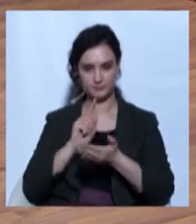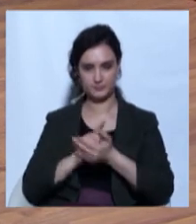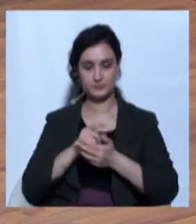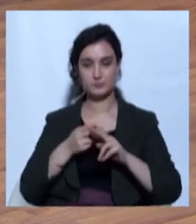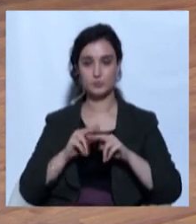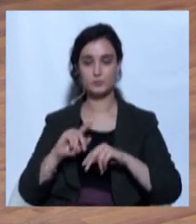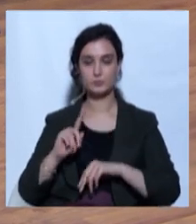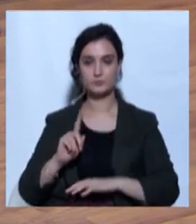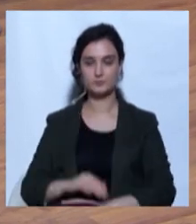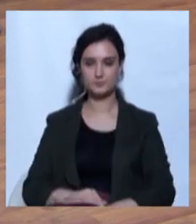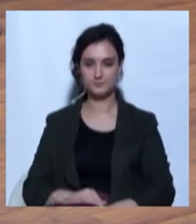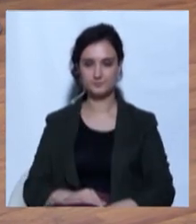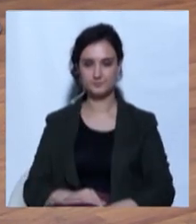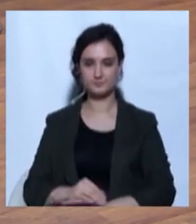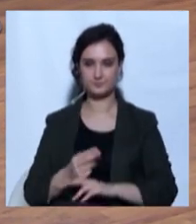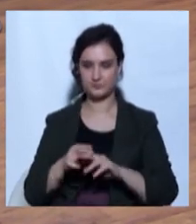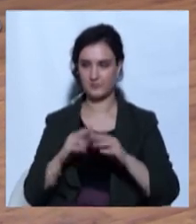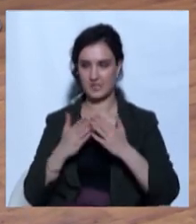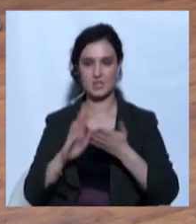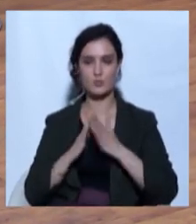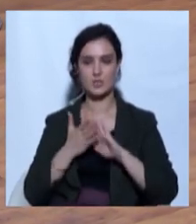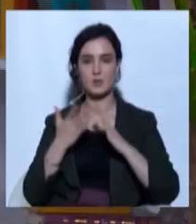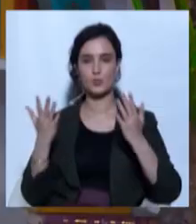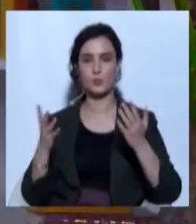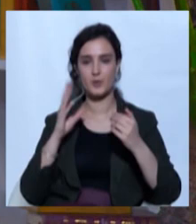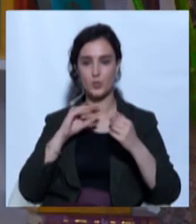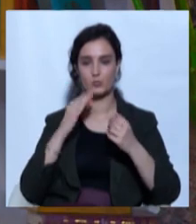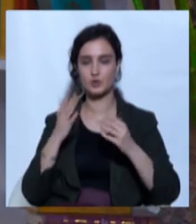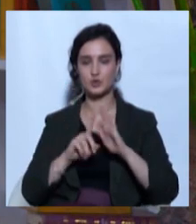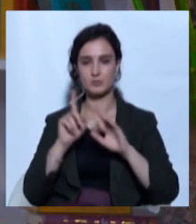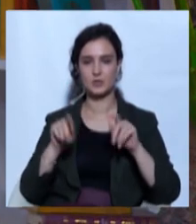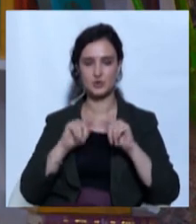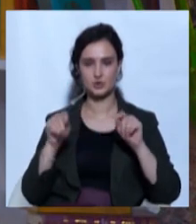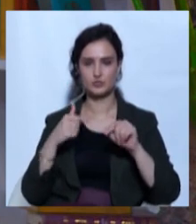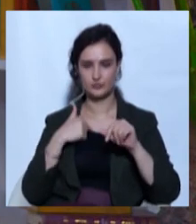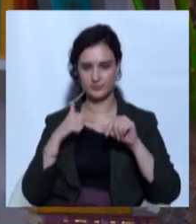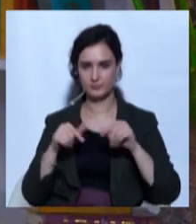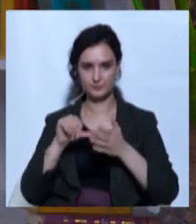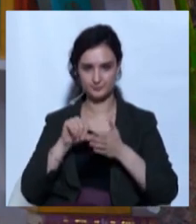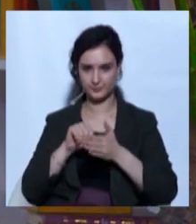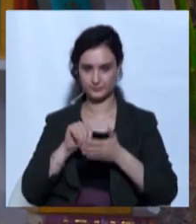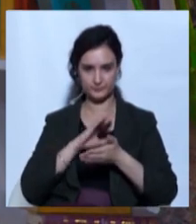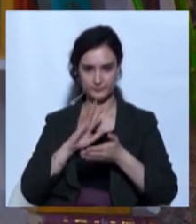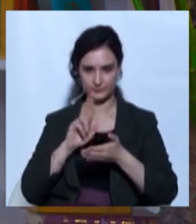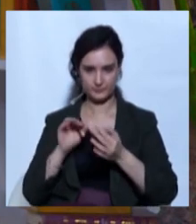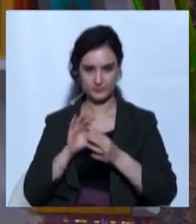იმიტომ რომ ეს არის მოცემულობა, რომლის შექმნაში ჩვენ მონაწილეობა არ მიგვიღია და